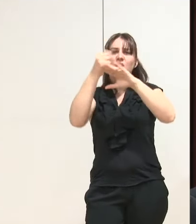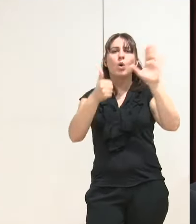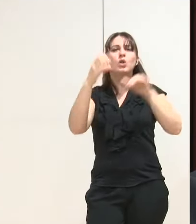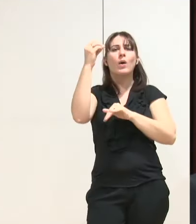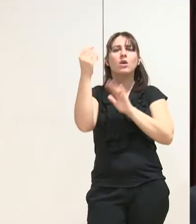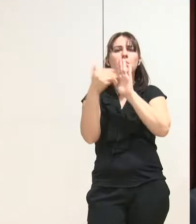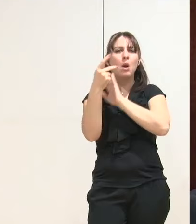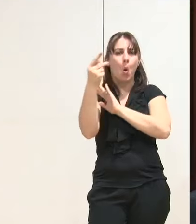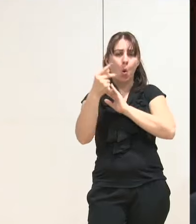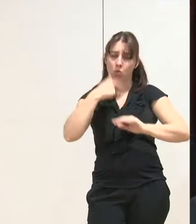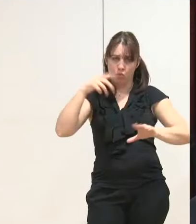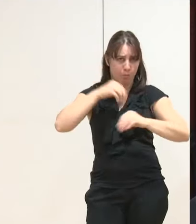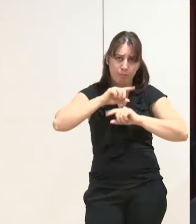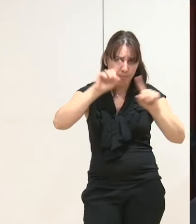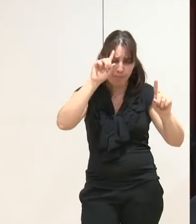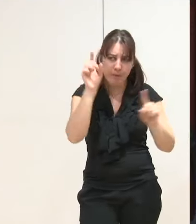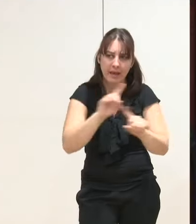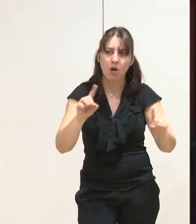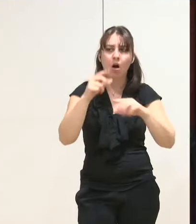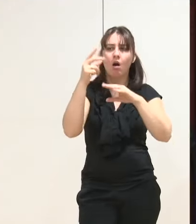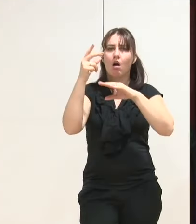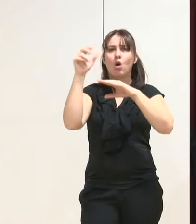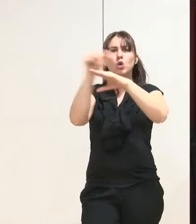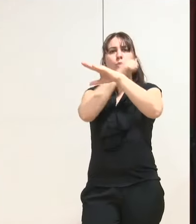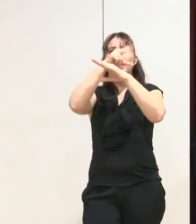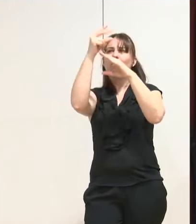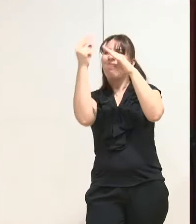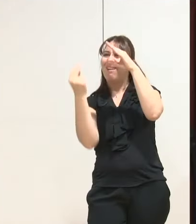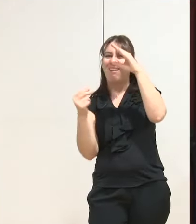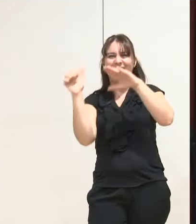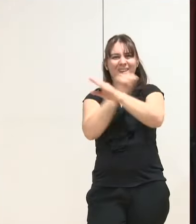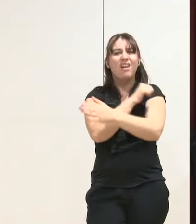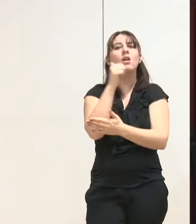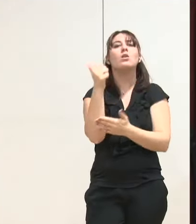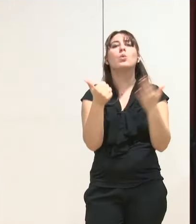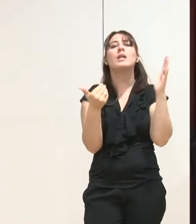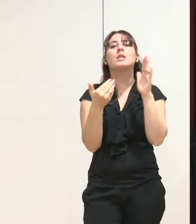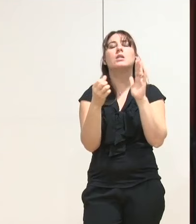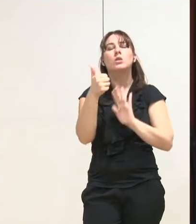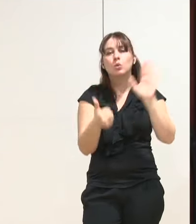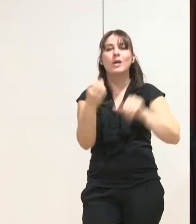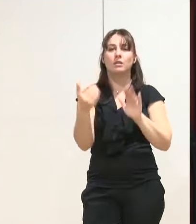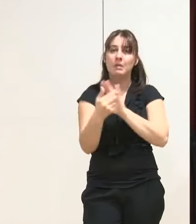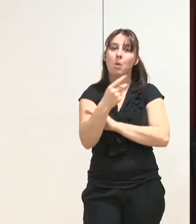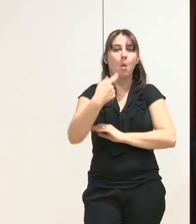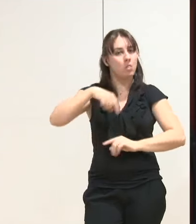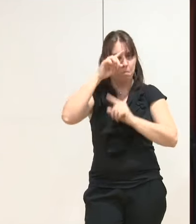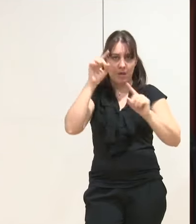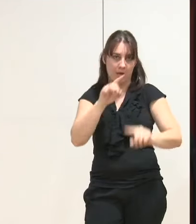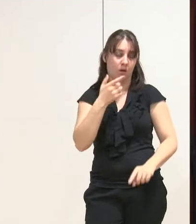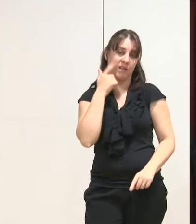€ et la suppression de la végétalisation sur l'ensemble du groupe scolaire qui coûte 6000 € donc nous allons nous